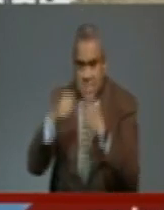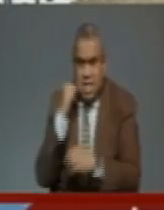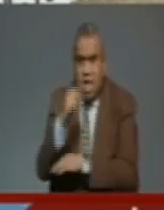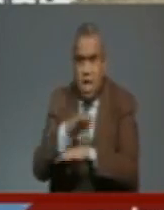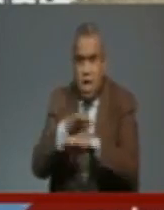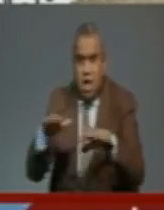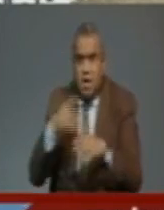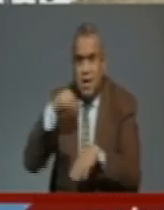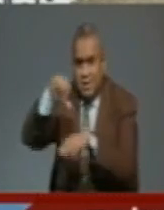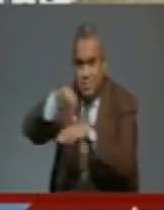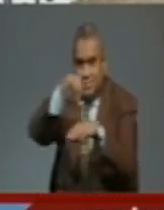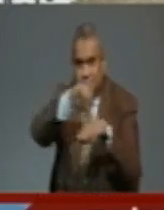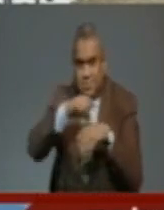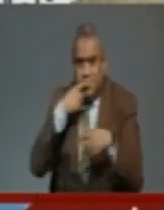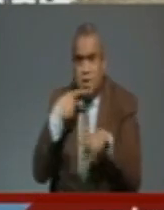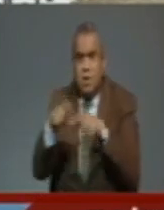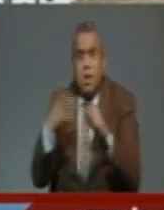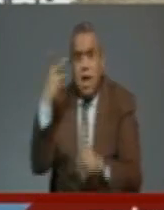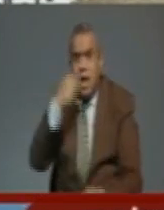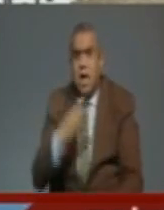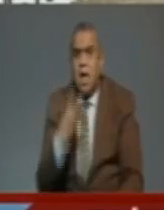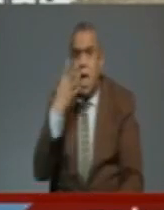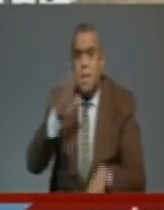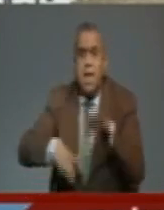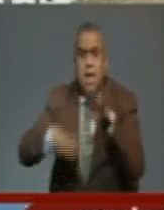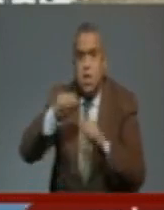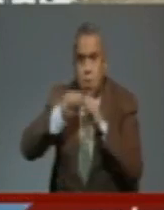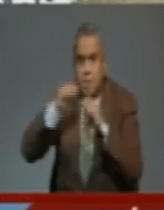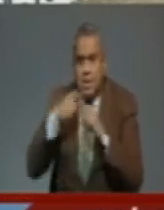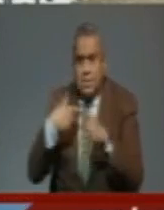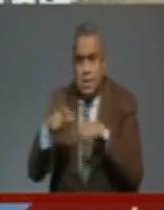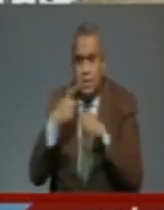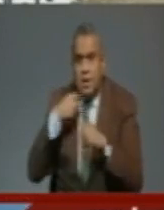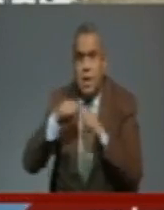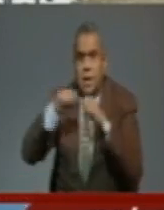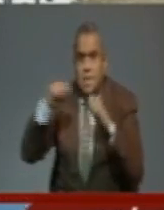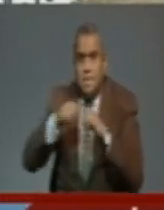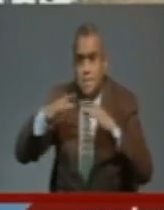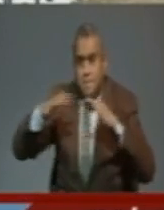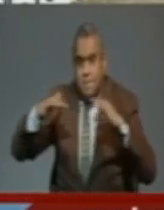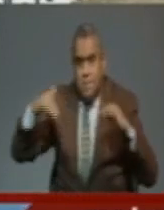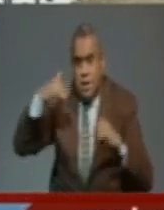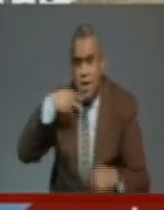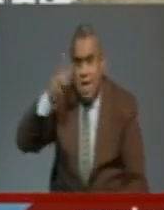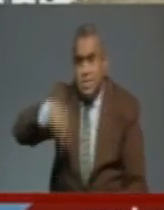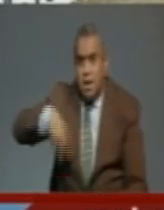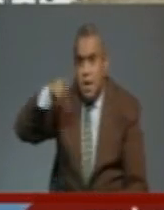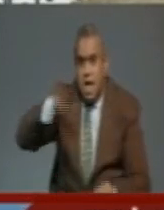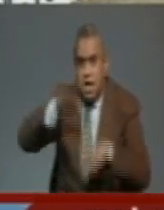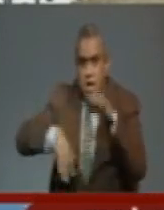مناطق لوجستيه، بقى عندنا 4 كيلومتر مربع. المساحه الميناء اتضاعفت، بدل ما كانت 15 كيلومتر مربع بقت